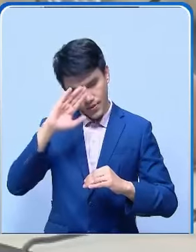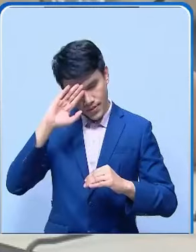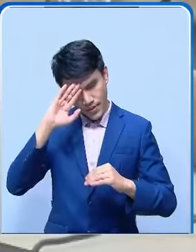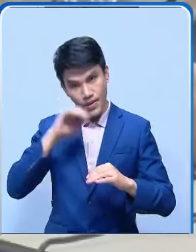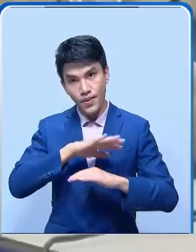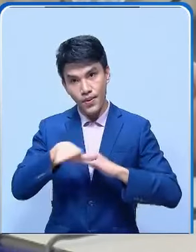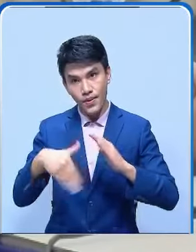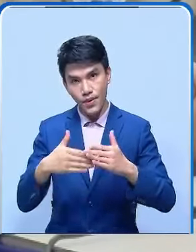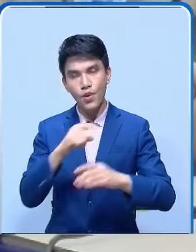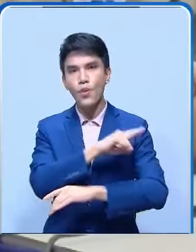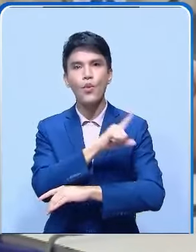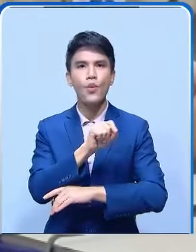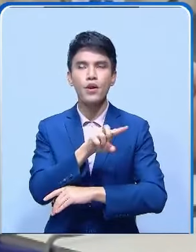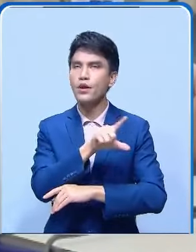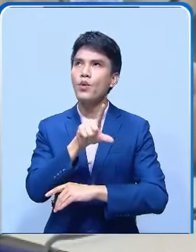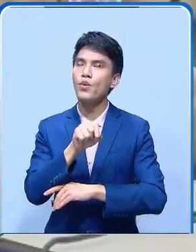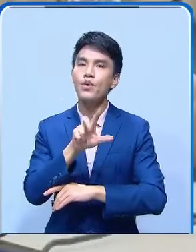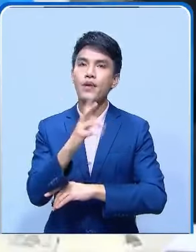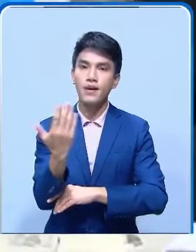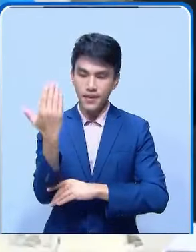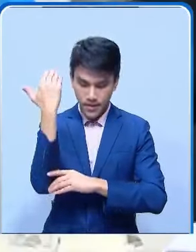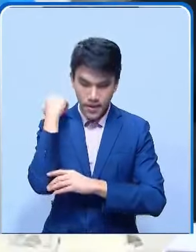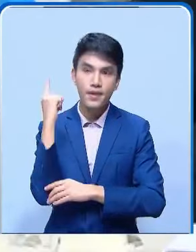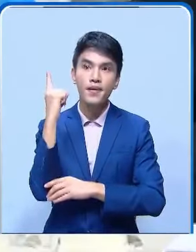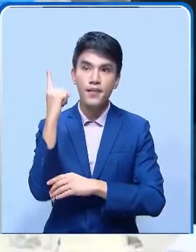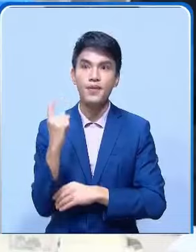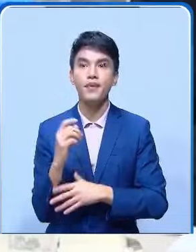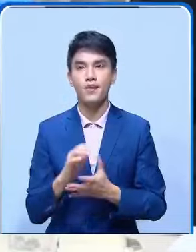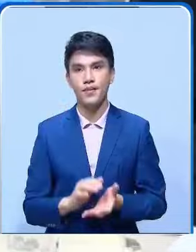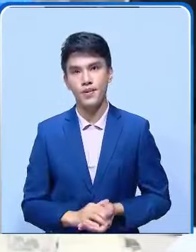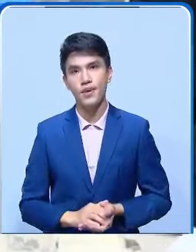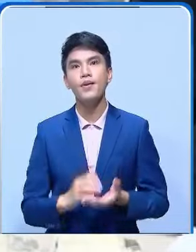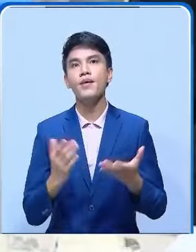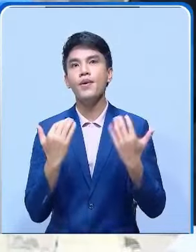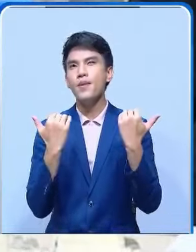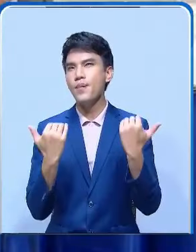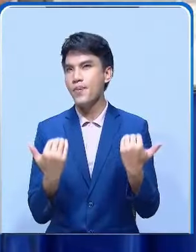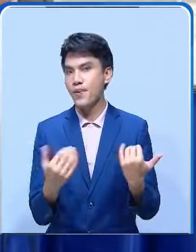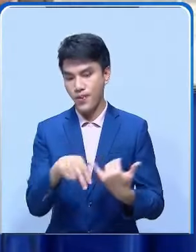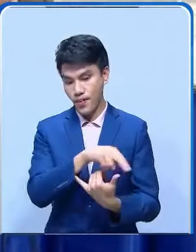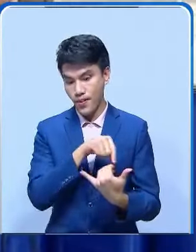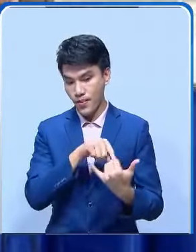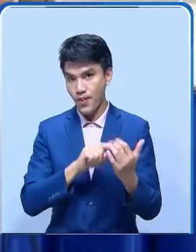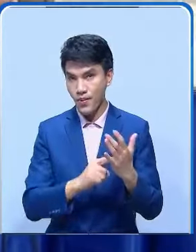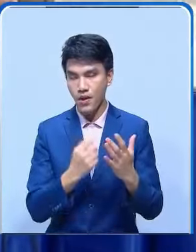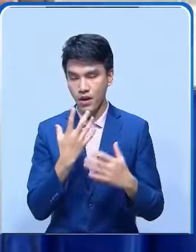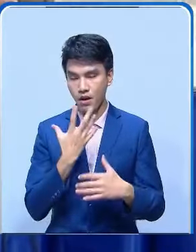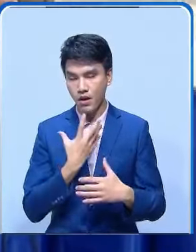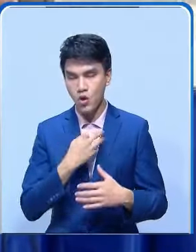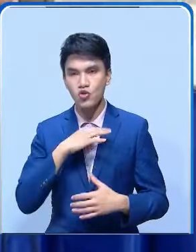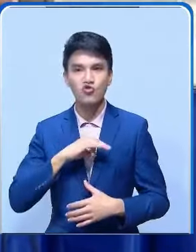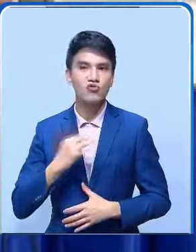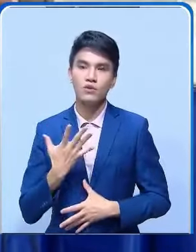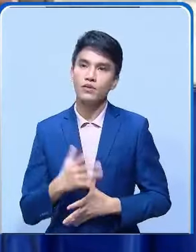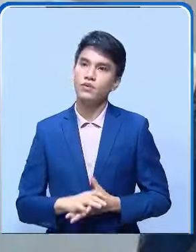ช่วง 22-2สิงหาคมที่ผ่านมาแล้วพบว่าเสียชีวิตต่อเนื่องอาการที่เข้ามาแอดมิตอนแรกคือเซื่องซึมไม่รู้สึกตัวมาแล้ว